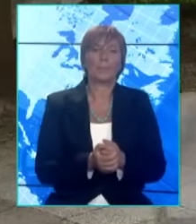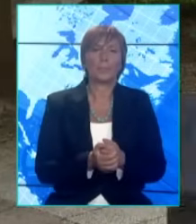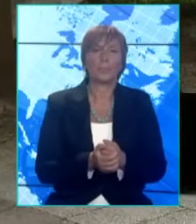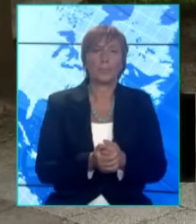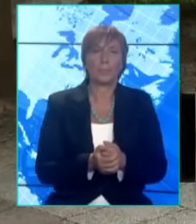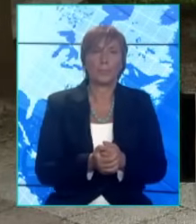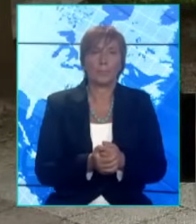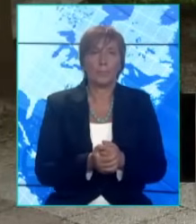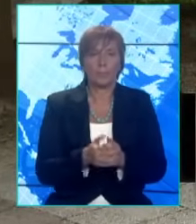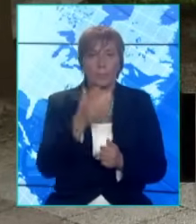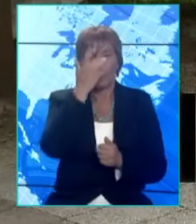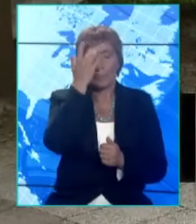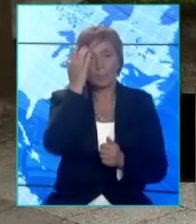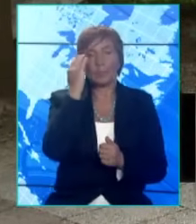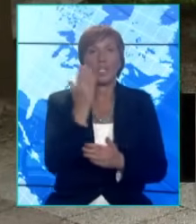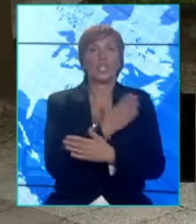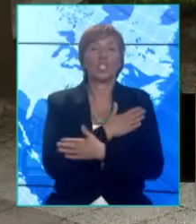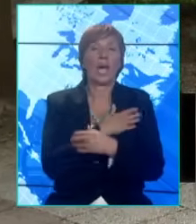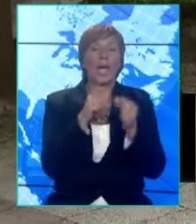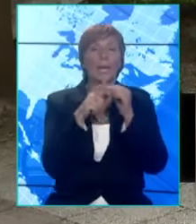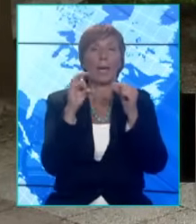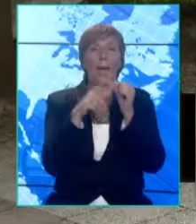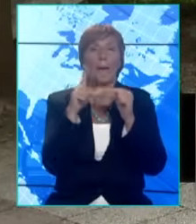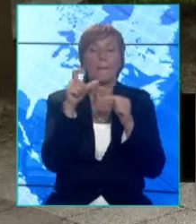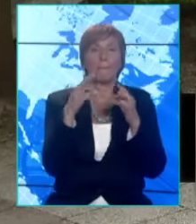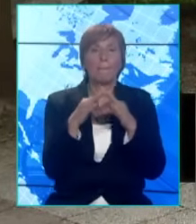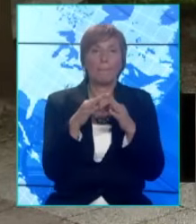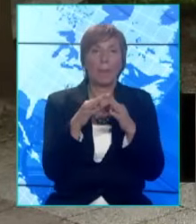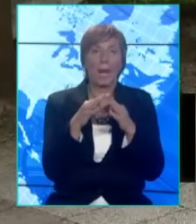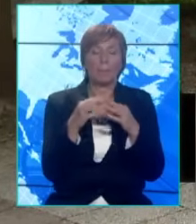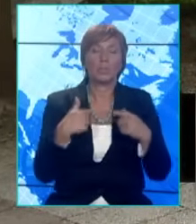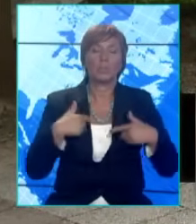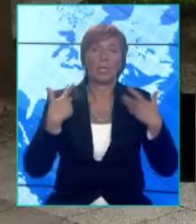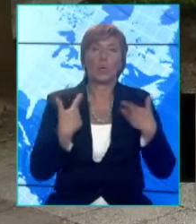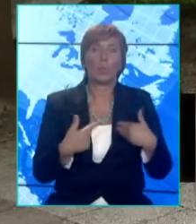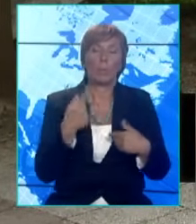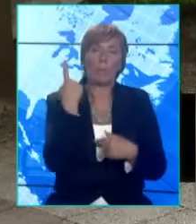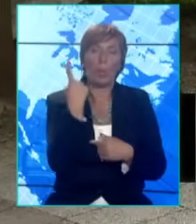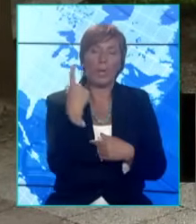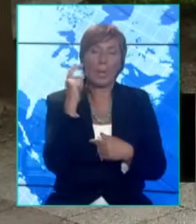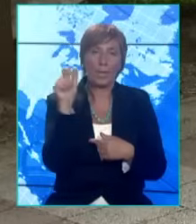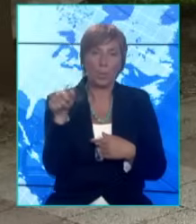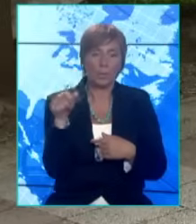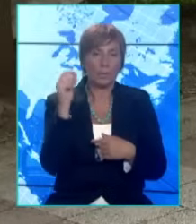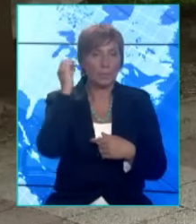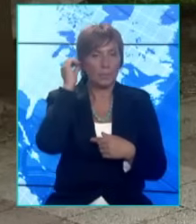Smrću Žarka Papića gubimo jednog